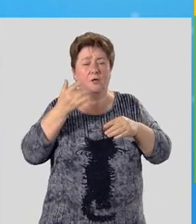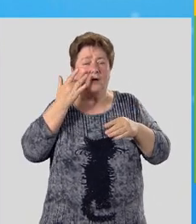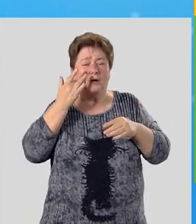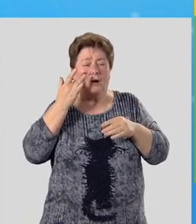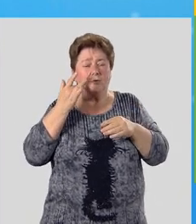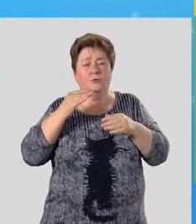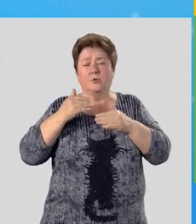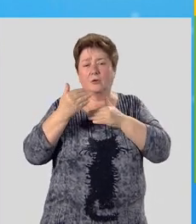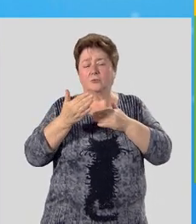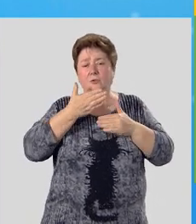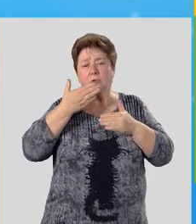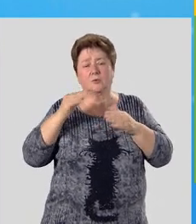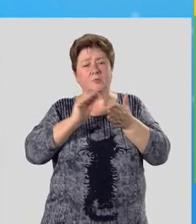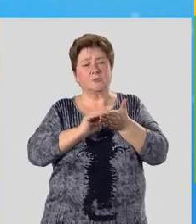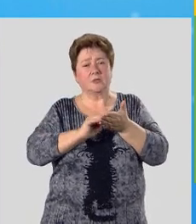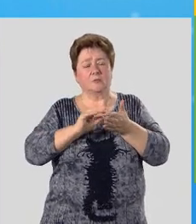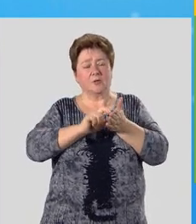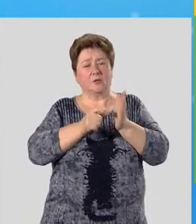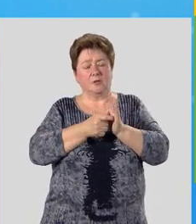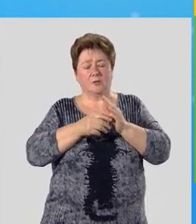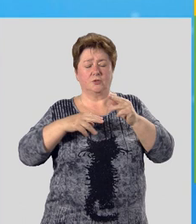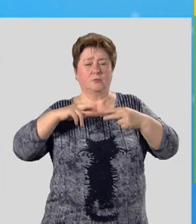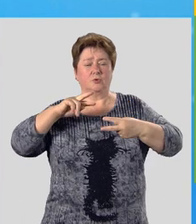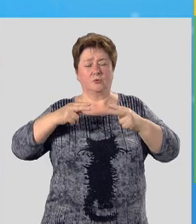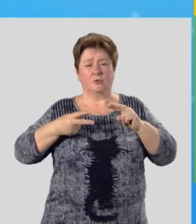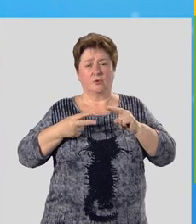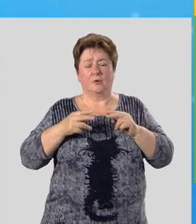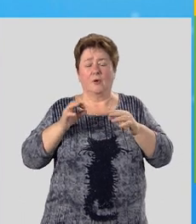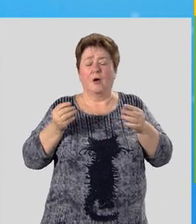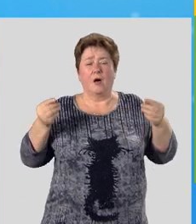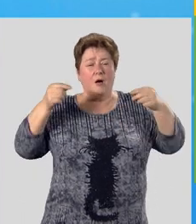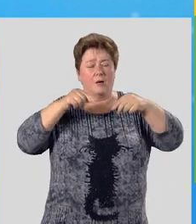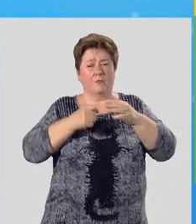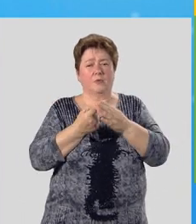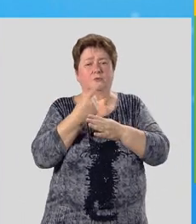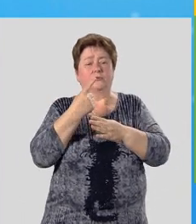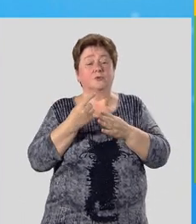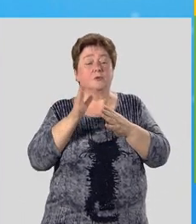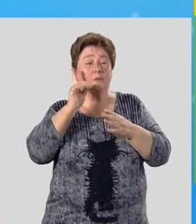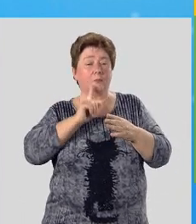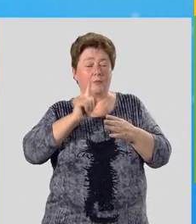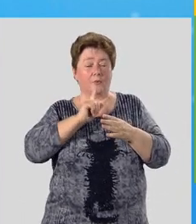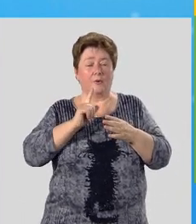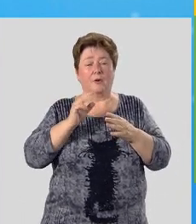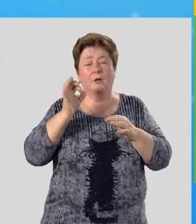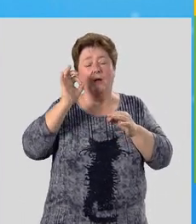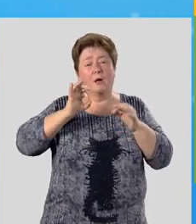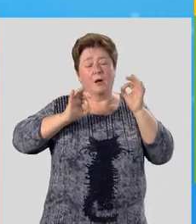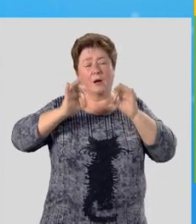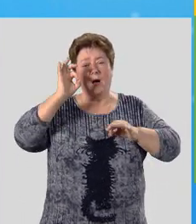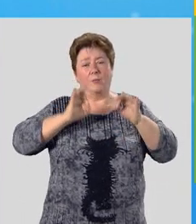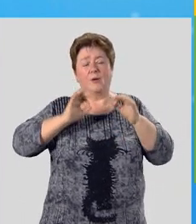которые не относятся к постоянным клеточным структурам, а образуются временно, например, капли